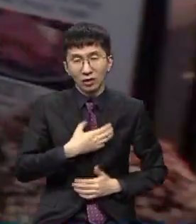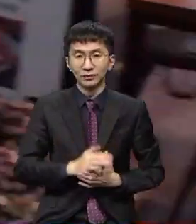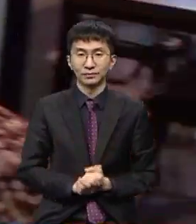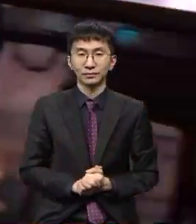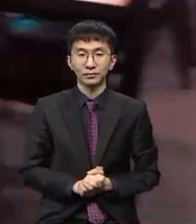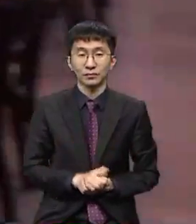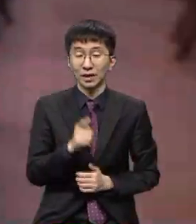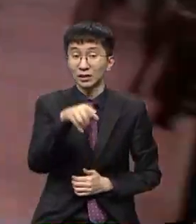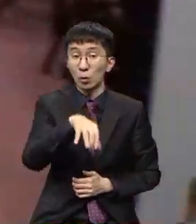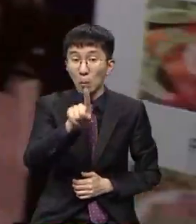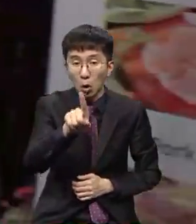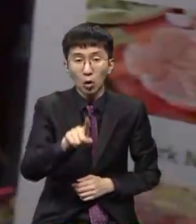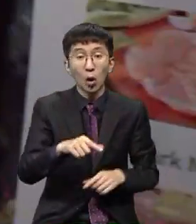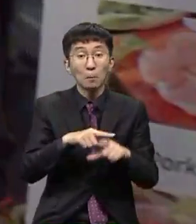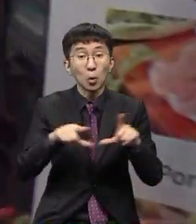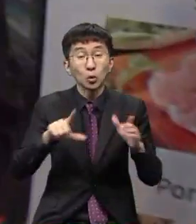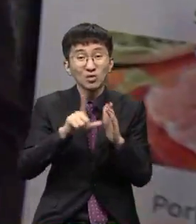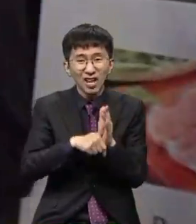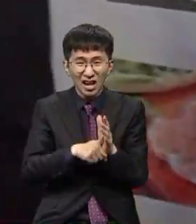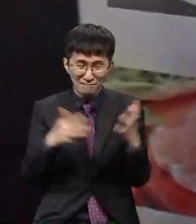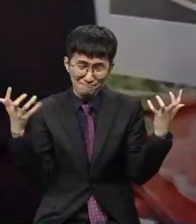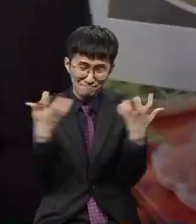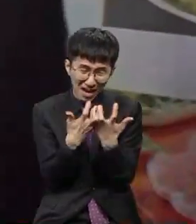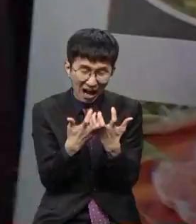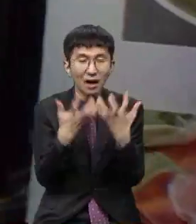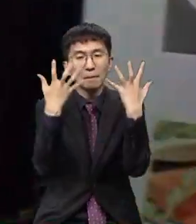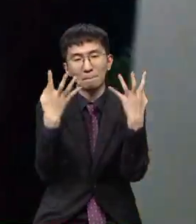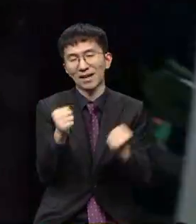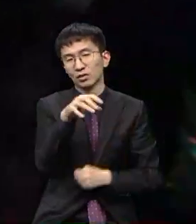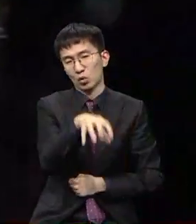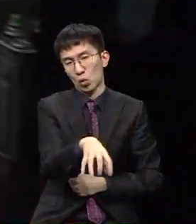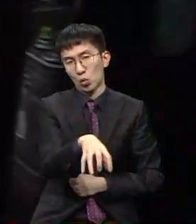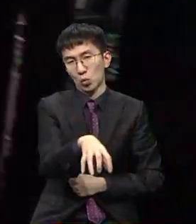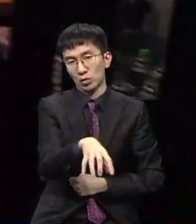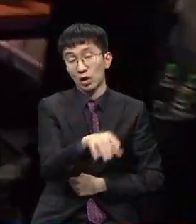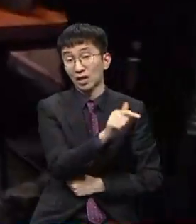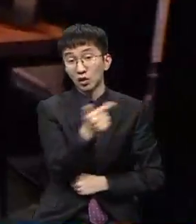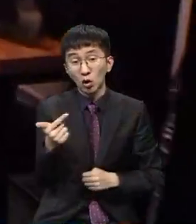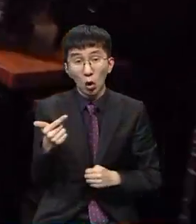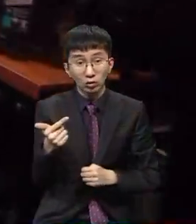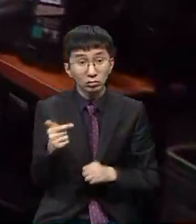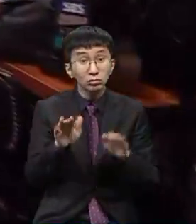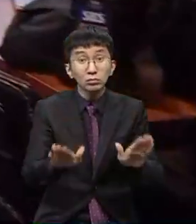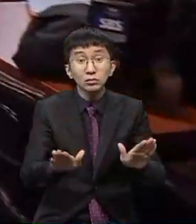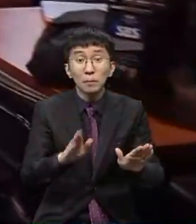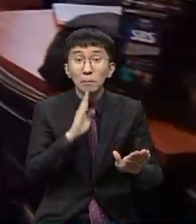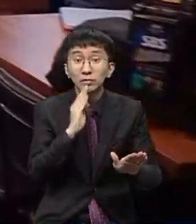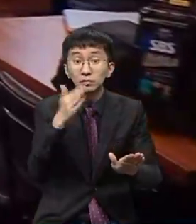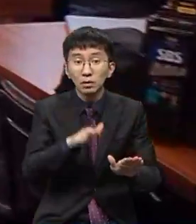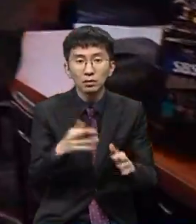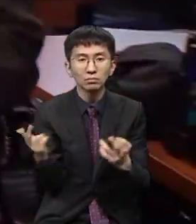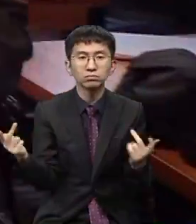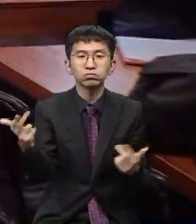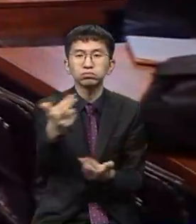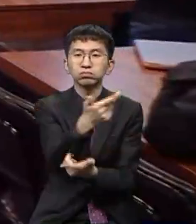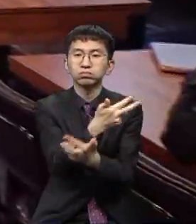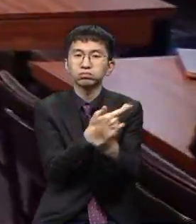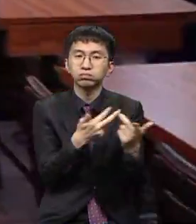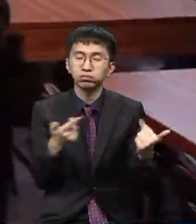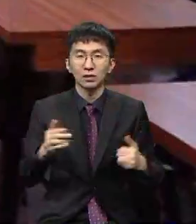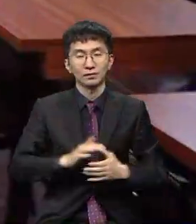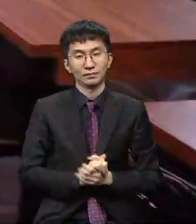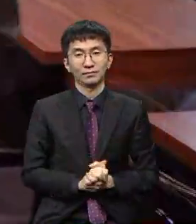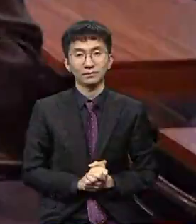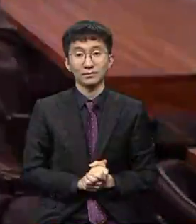지금 이곳은 평소에 사람이 굉장히 많은 음식점인데요. 저녁 시간이 지난 걸 감안하더라도 이렇게 텅 비어 있는 걸 볼 수